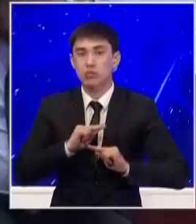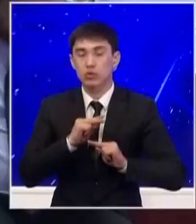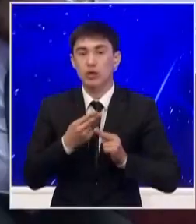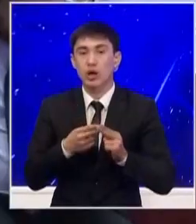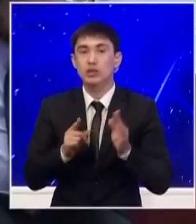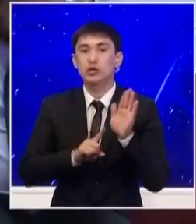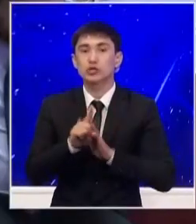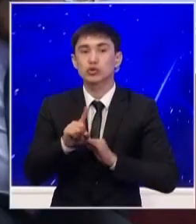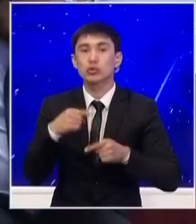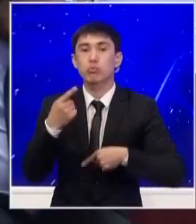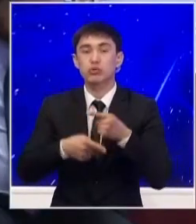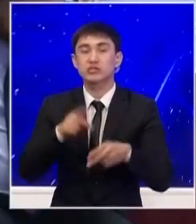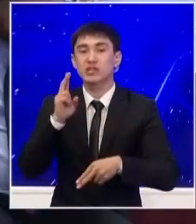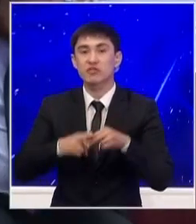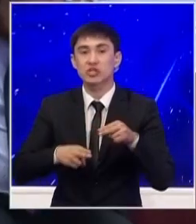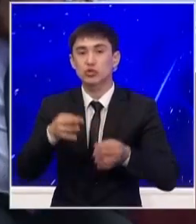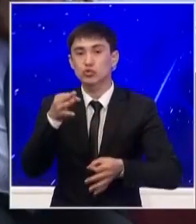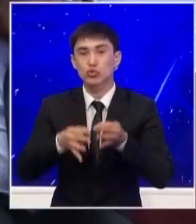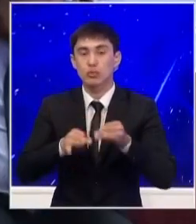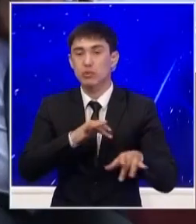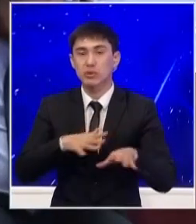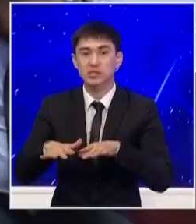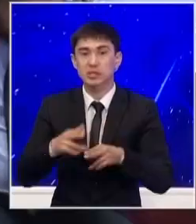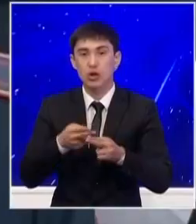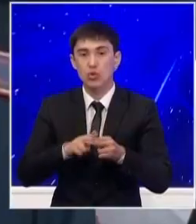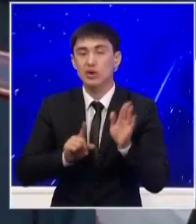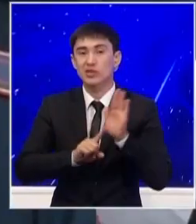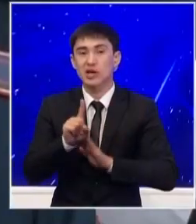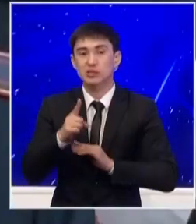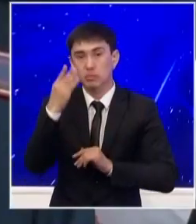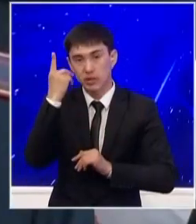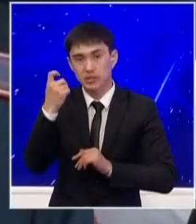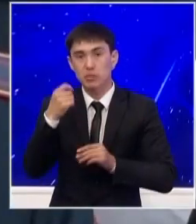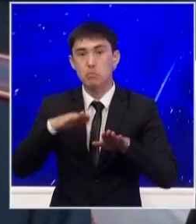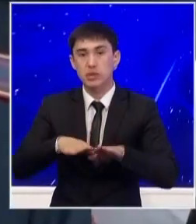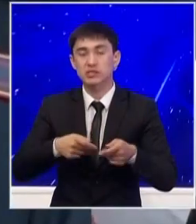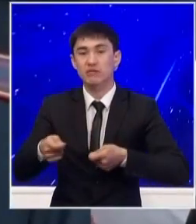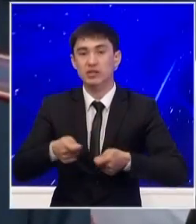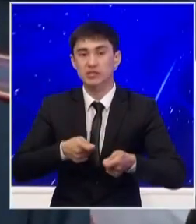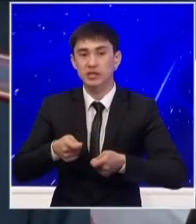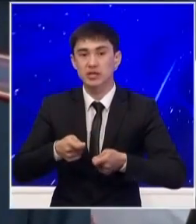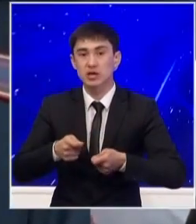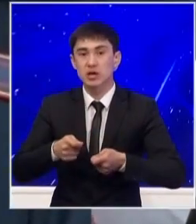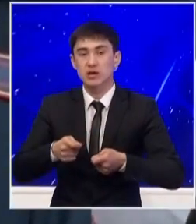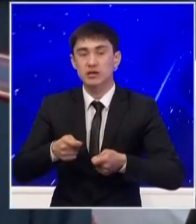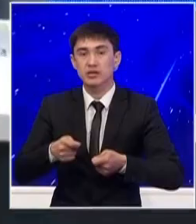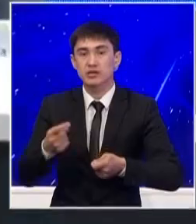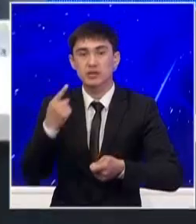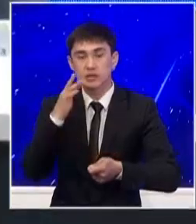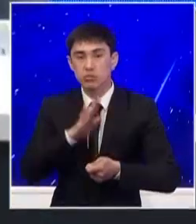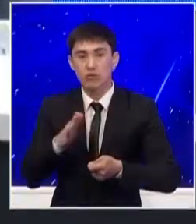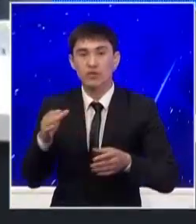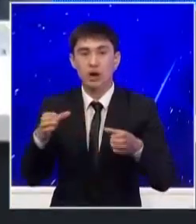оно начнется лишь после завершения судебного процесса, который начат по инициативе местных властей, предъявивших